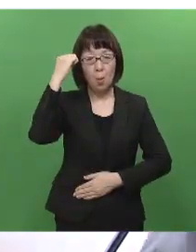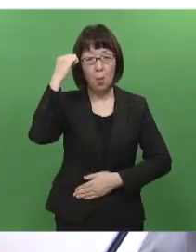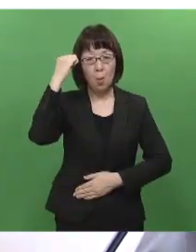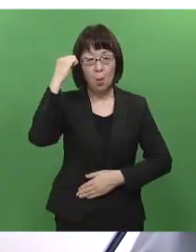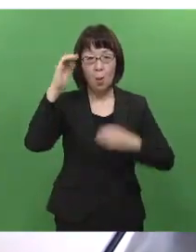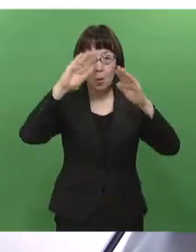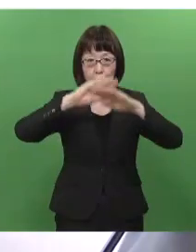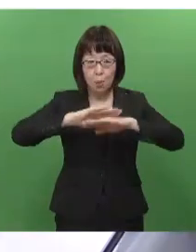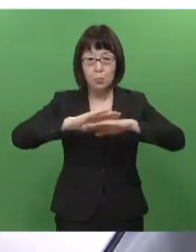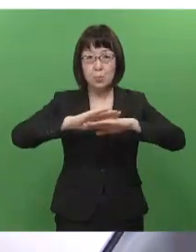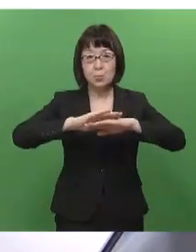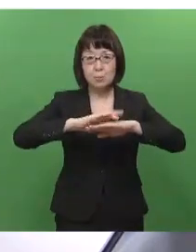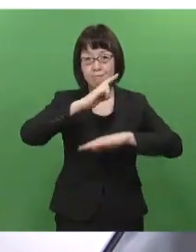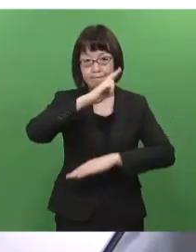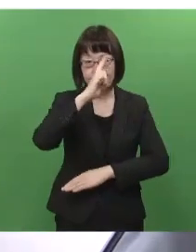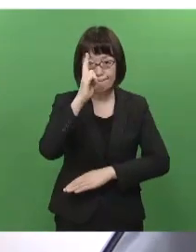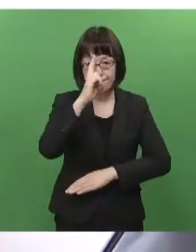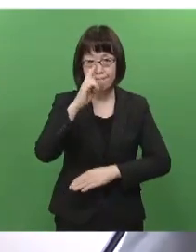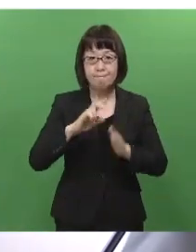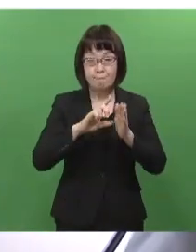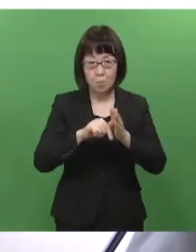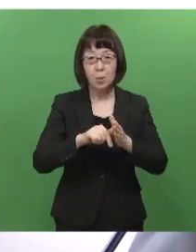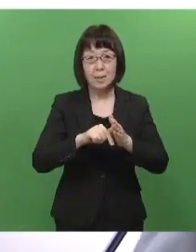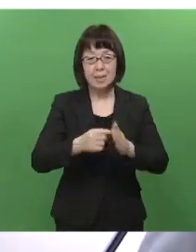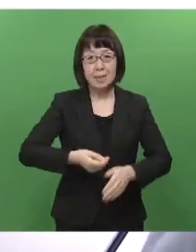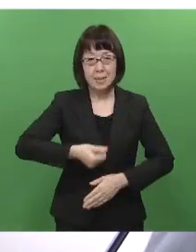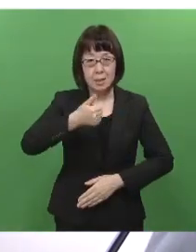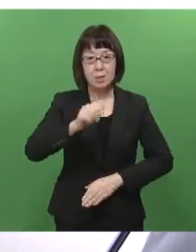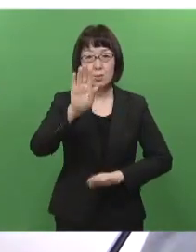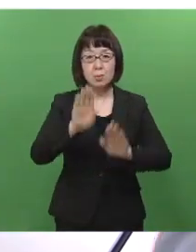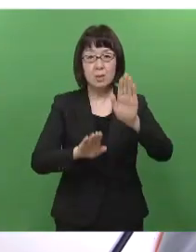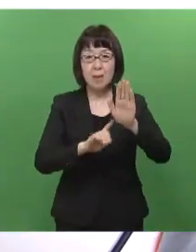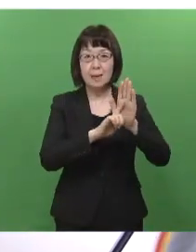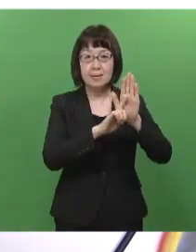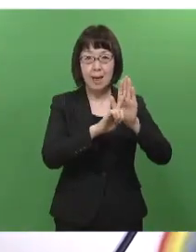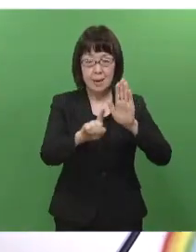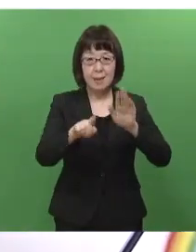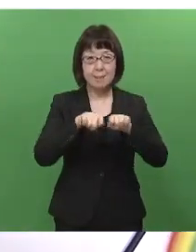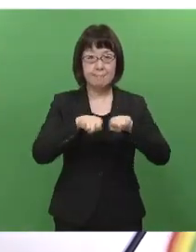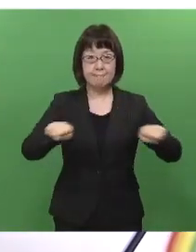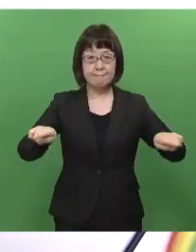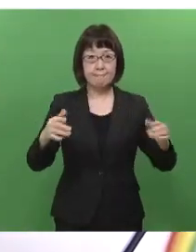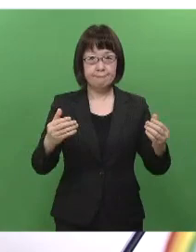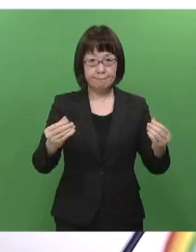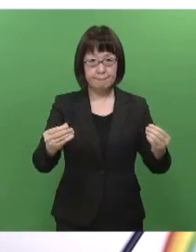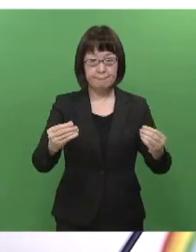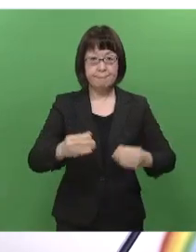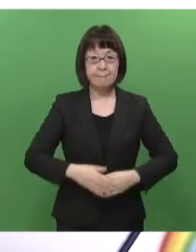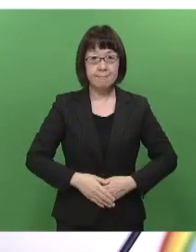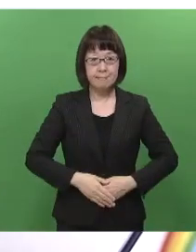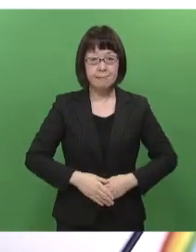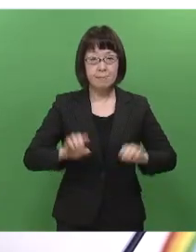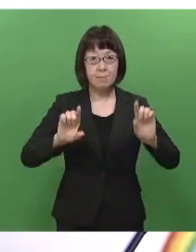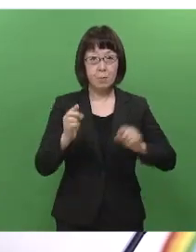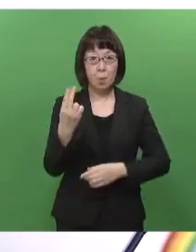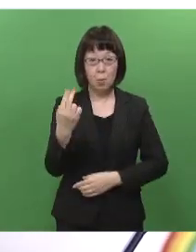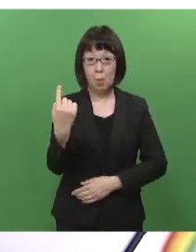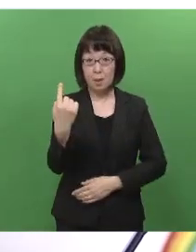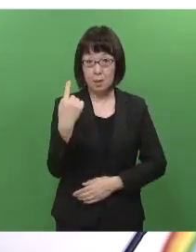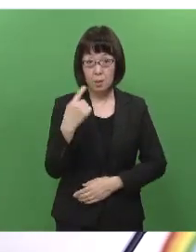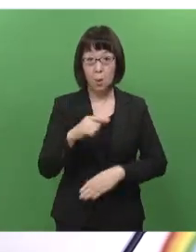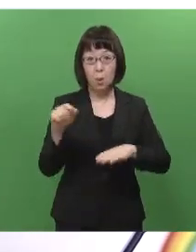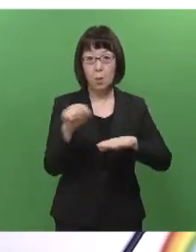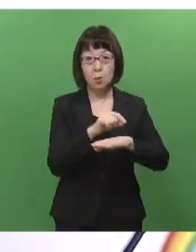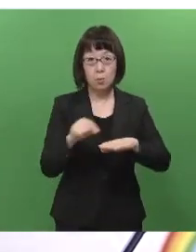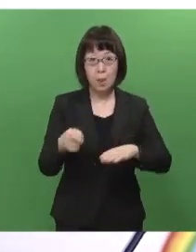ますが、そこから都は緊急事態宣言下に入りました。そこで東京都は昨日特措法